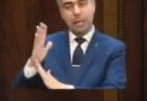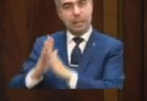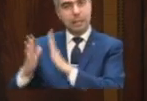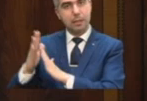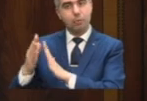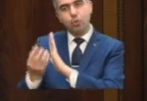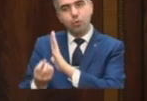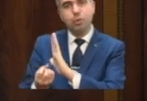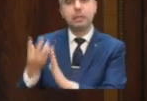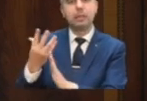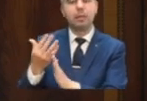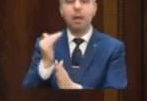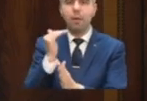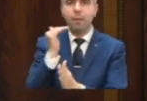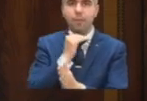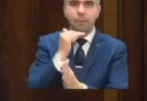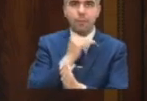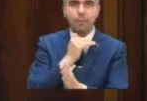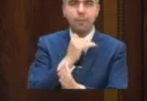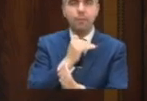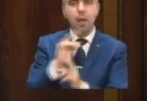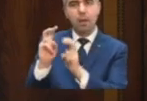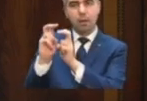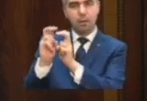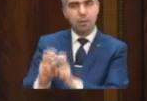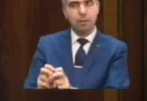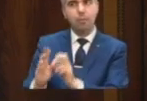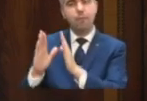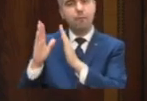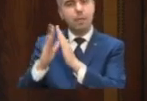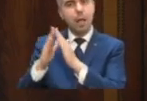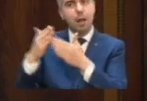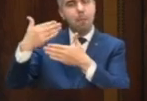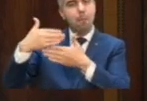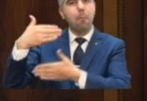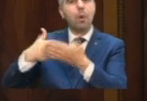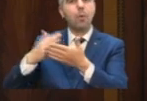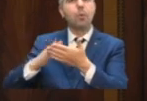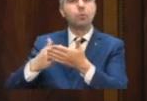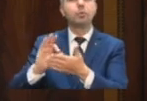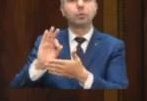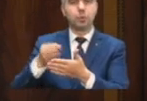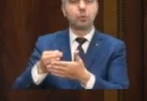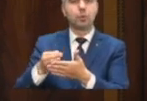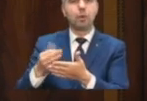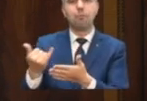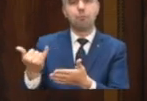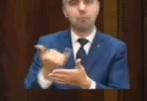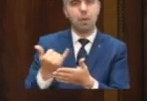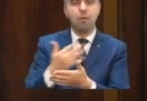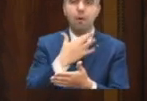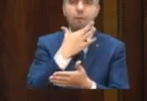المحققة بتسريع وتيرة خفض العجز السكني، وكذا توفير السكن اللائق